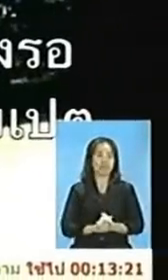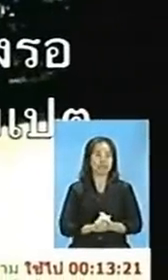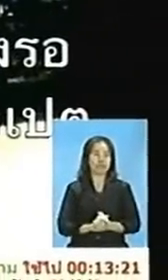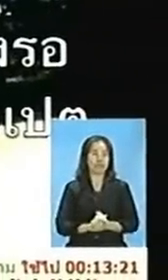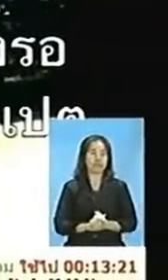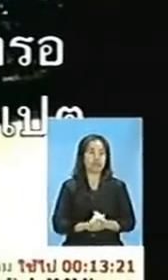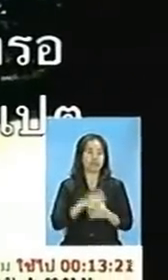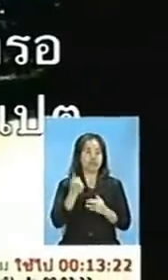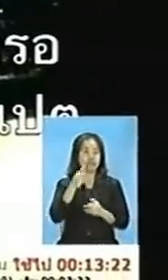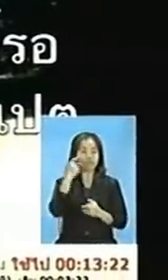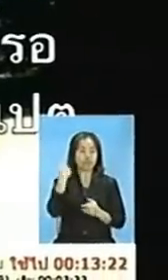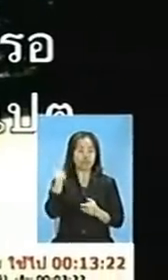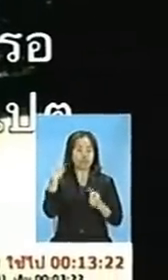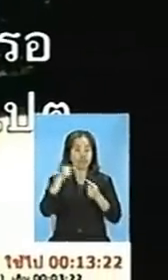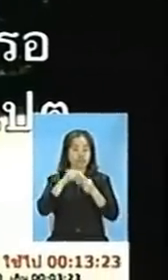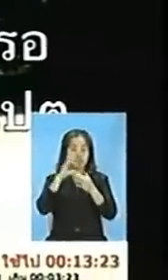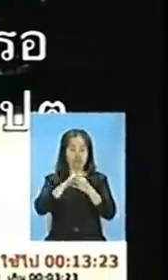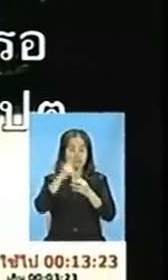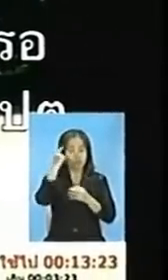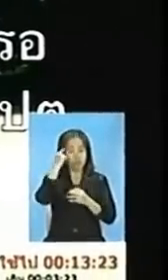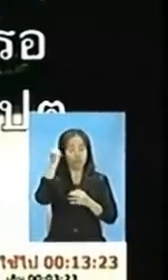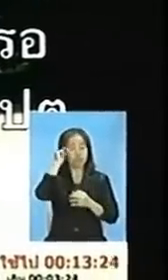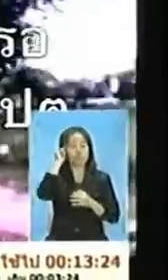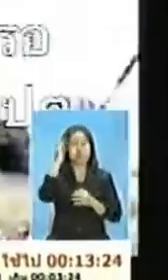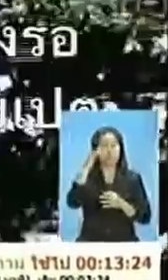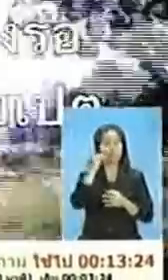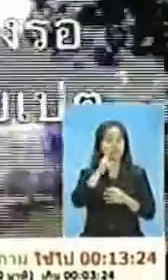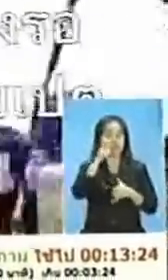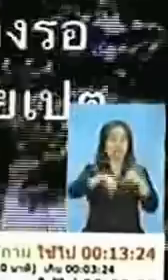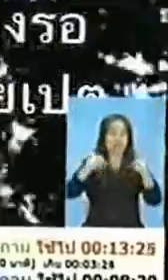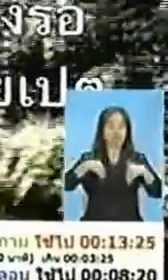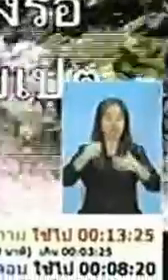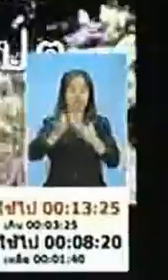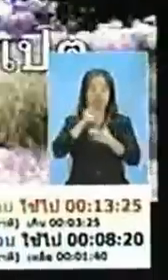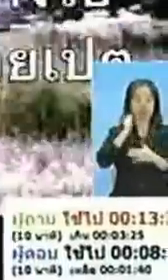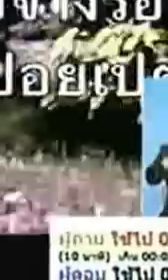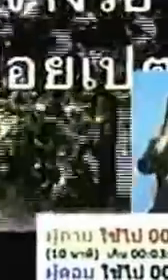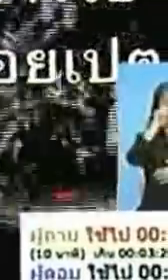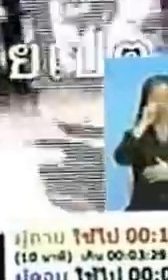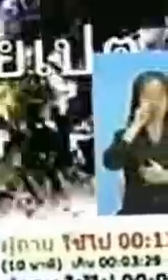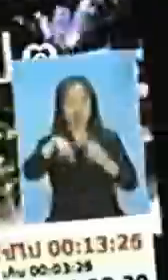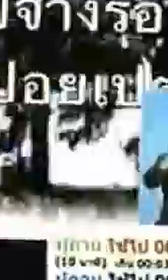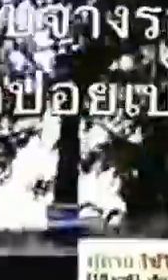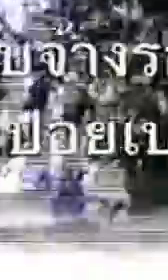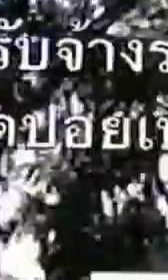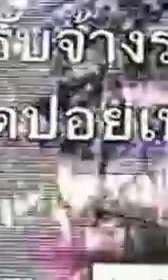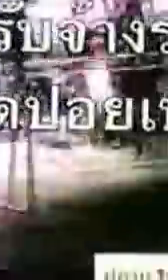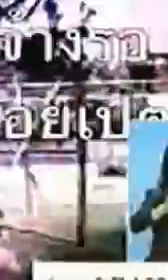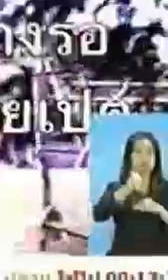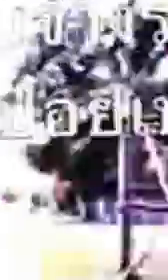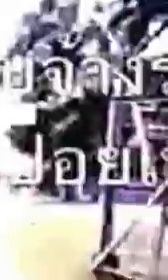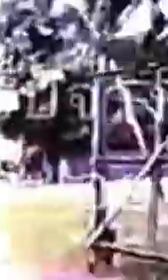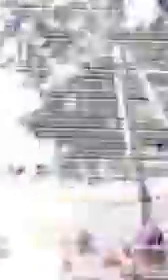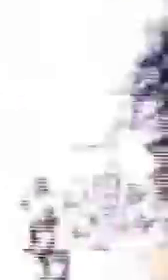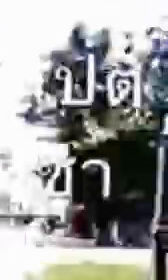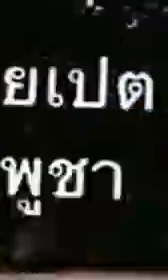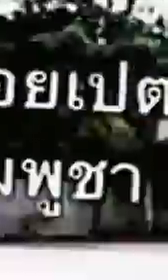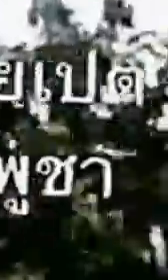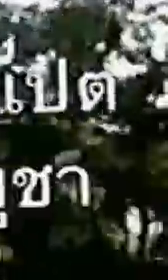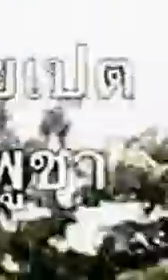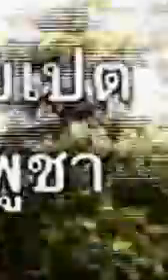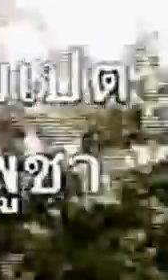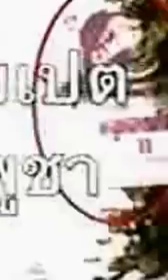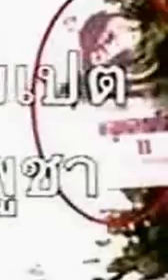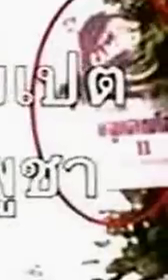ได้แกรู้เรื่องฮะแต่เรื่องที่ควรรู้แกไม่รู้หรอกครับมอเตอร์ไซค์20บาทไปตลาดครับกับปล่อยเปรตเลยครับเอ้าเ